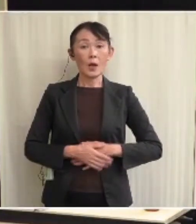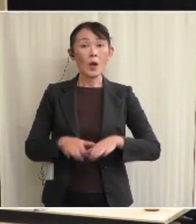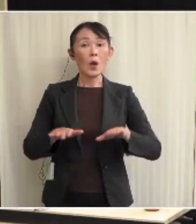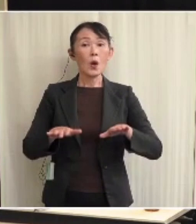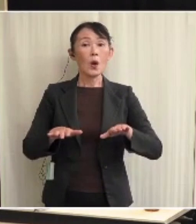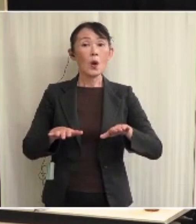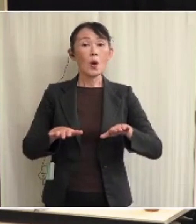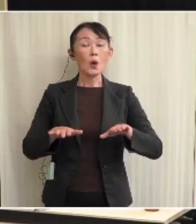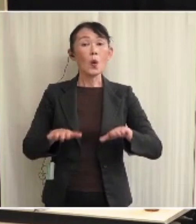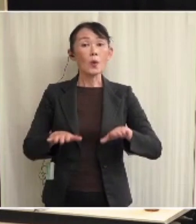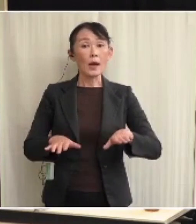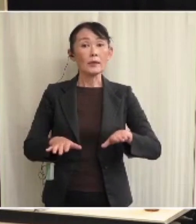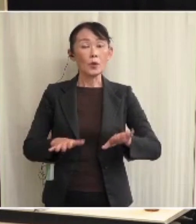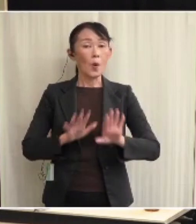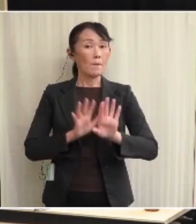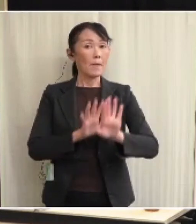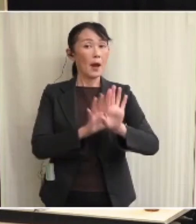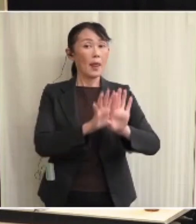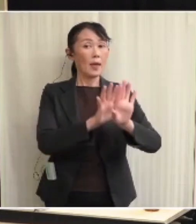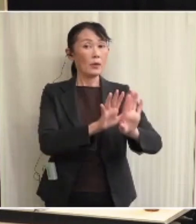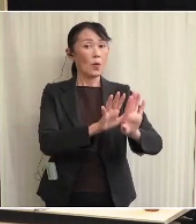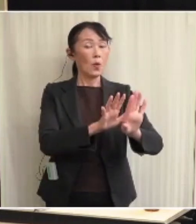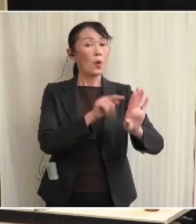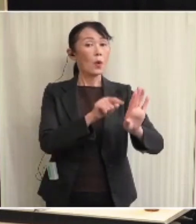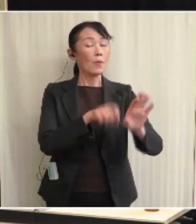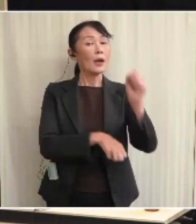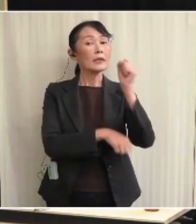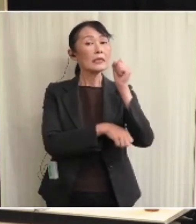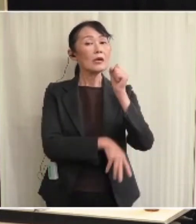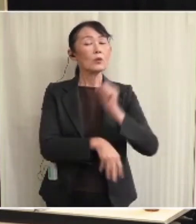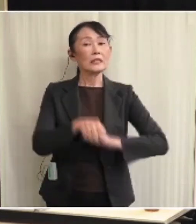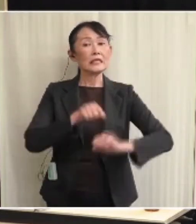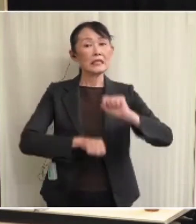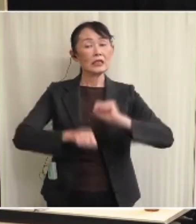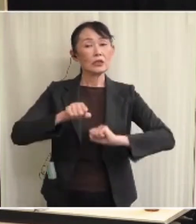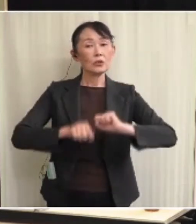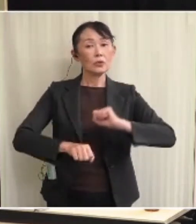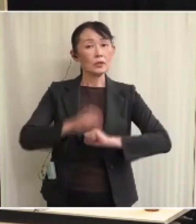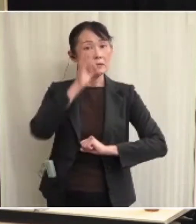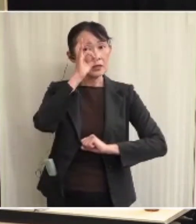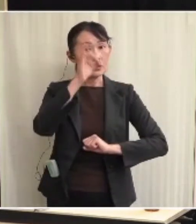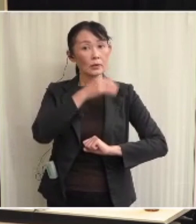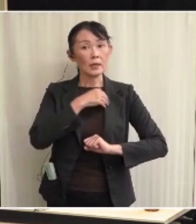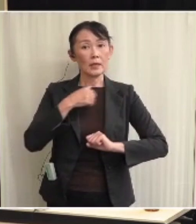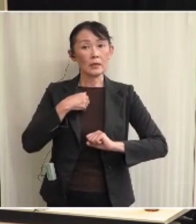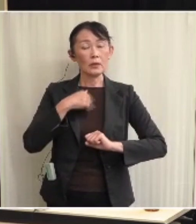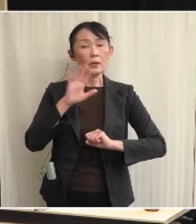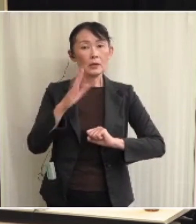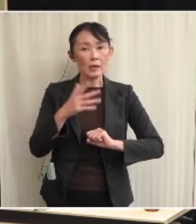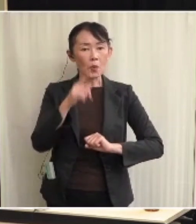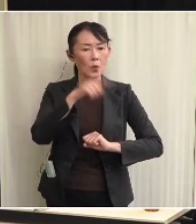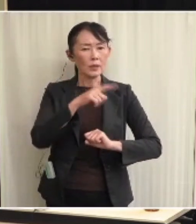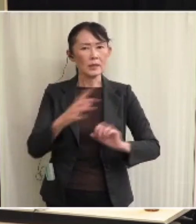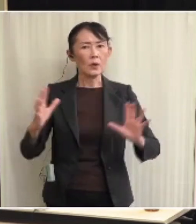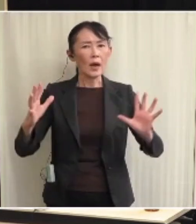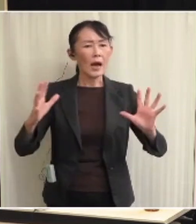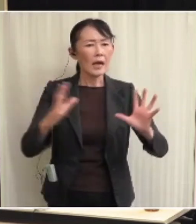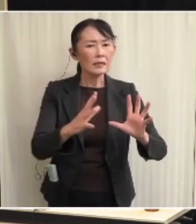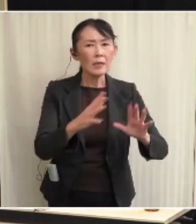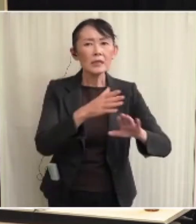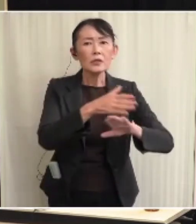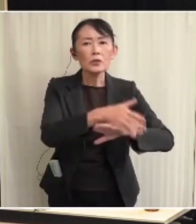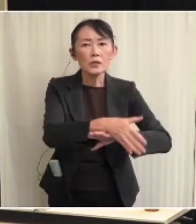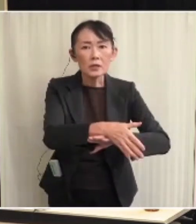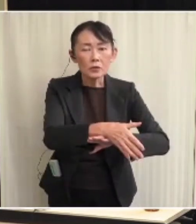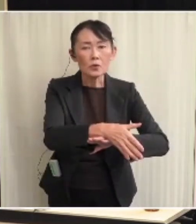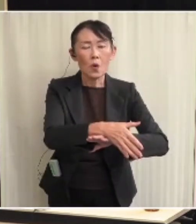今回のパレードにつきましては基本自由にご覧いただけることになっています。ただ人があまりにたくさん集まると規制を敷かなければいけないというのも